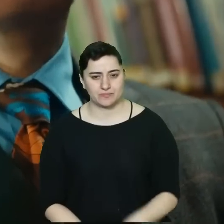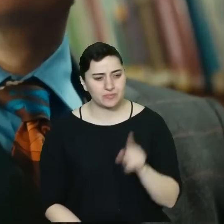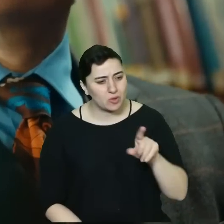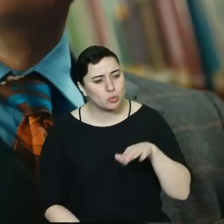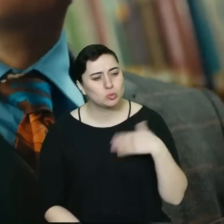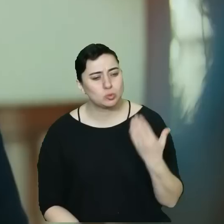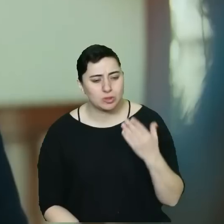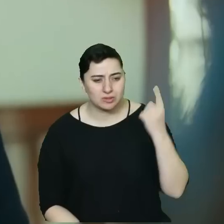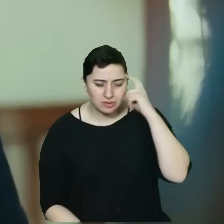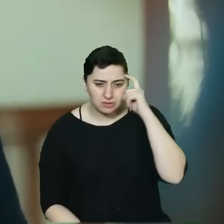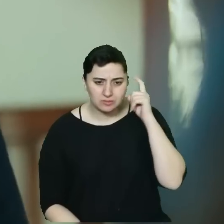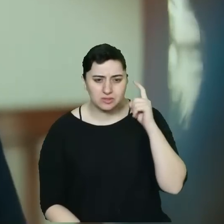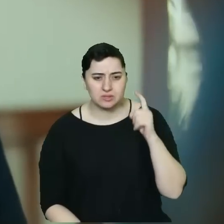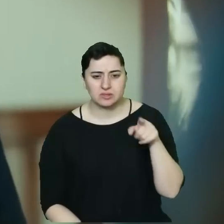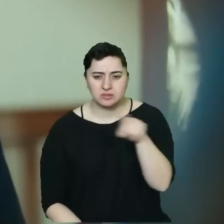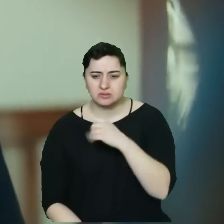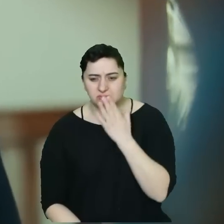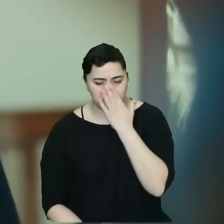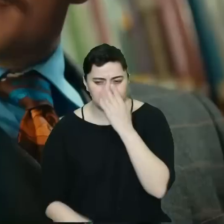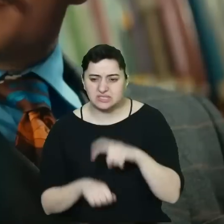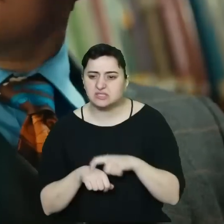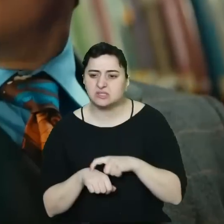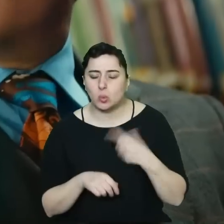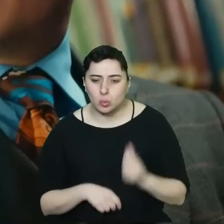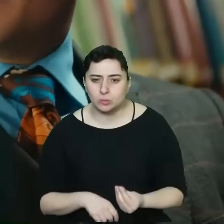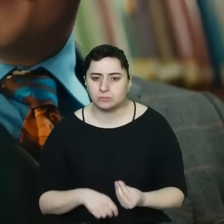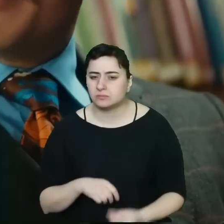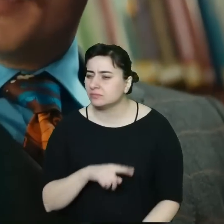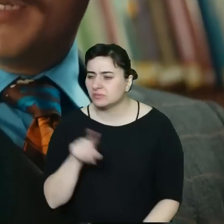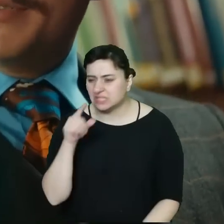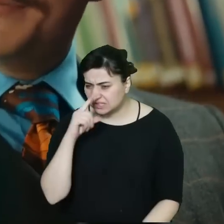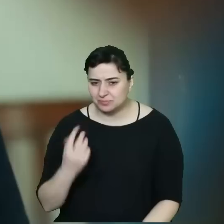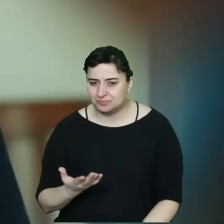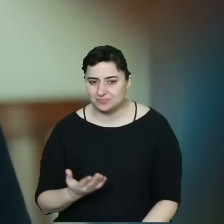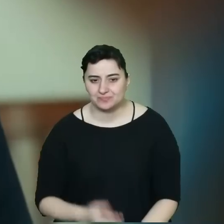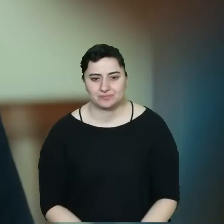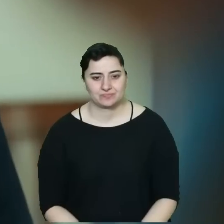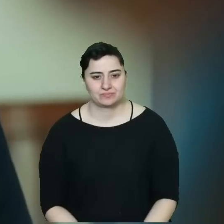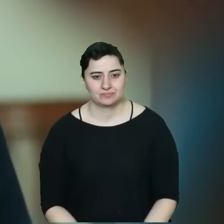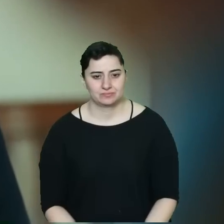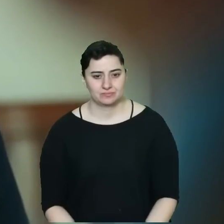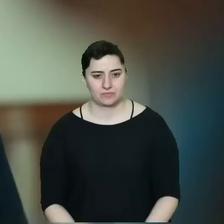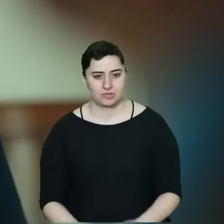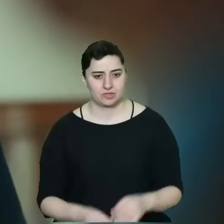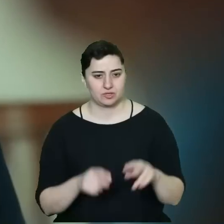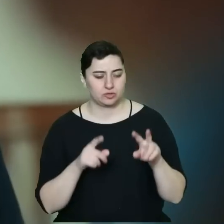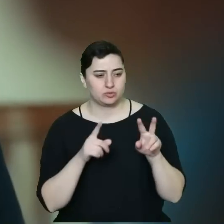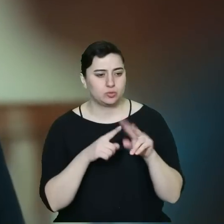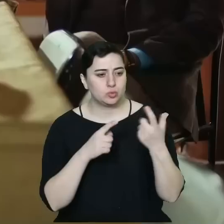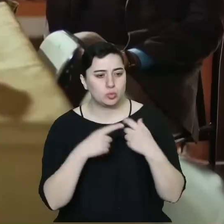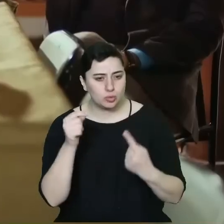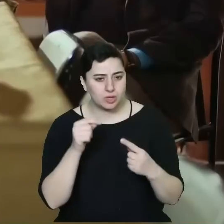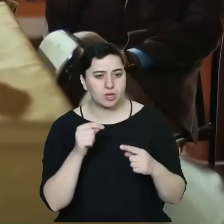Senden sonra tanıdığım adamlar da öyle. İlk başta onlara da sinir oluyordum. Hangi adamlarmış bunlar? Nuri Faktil